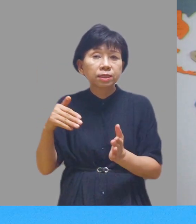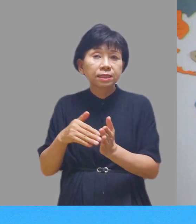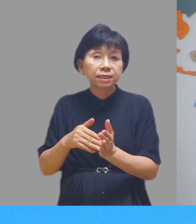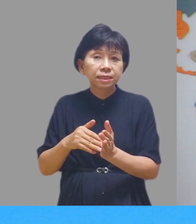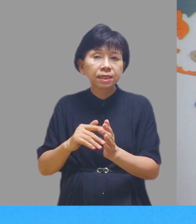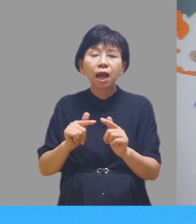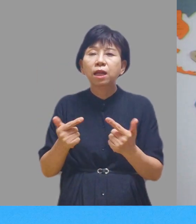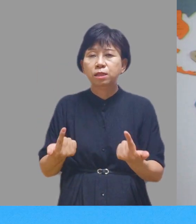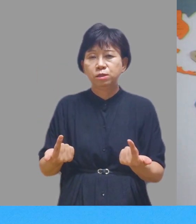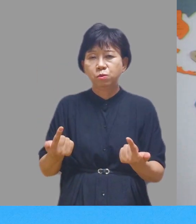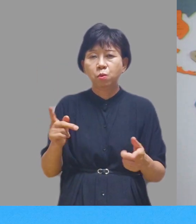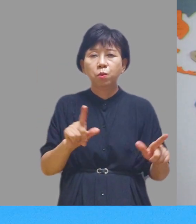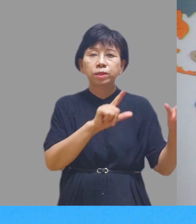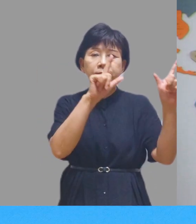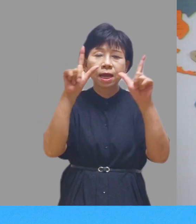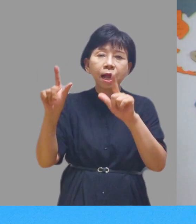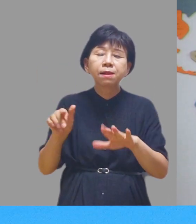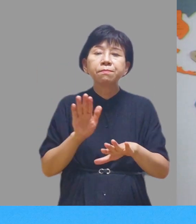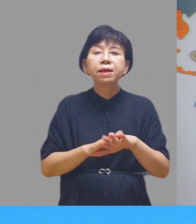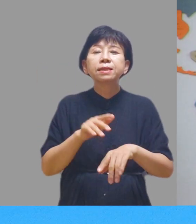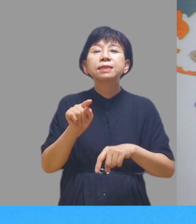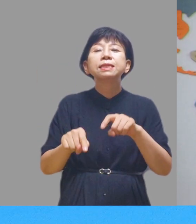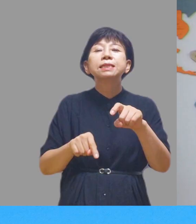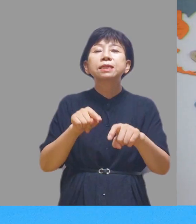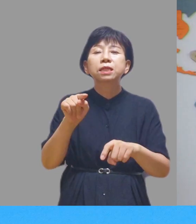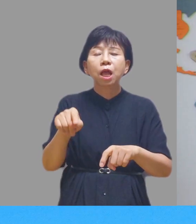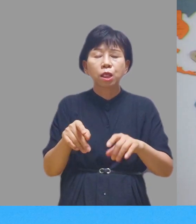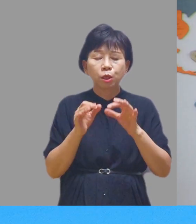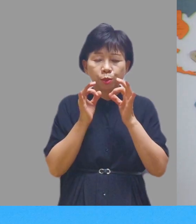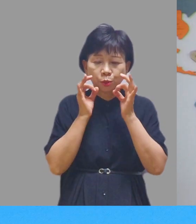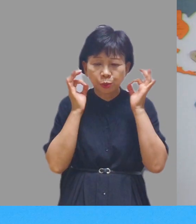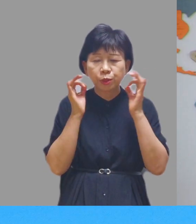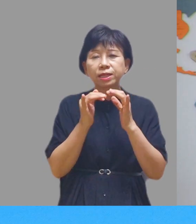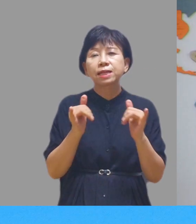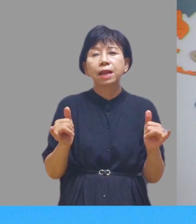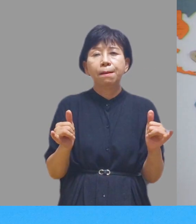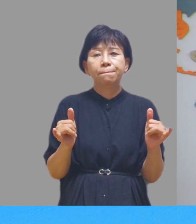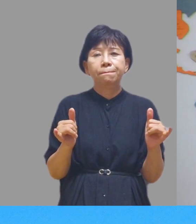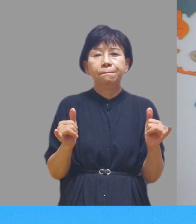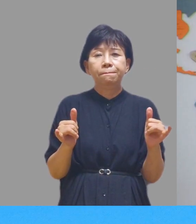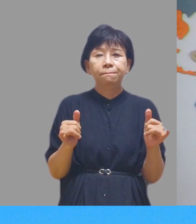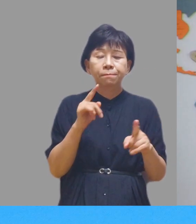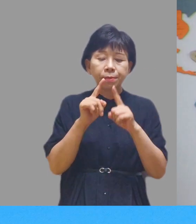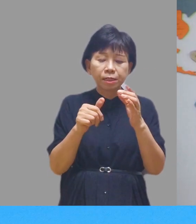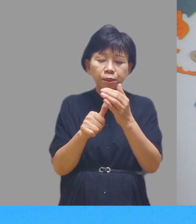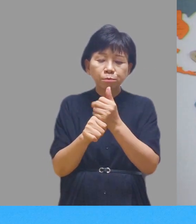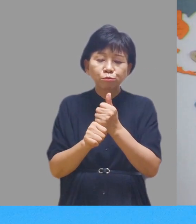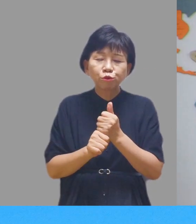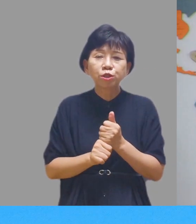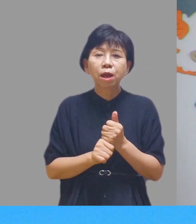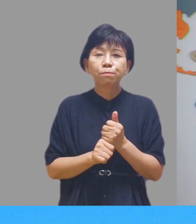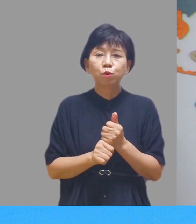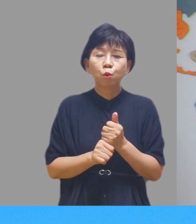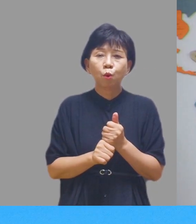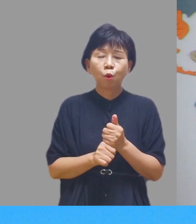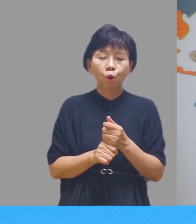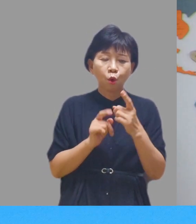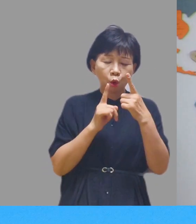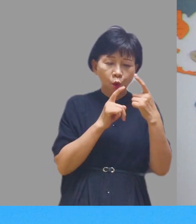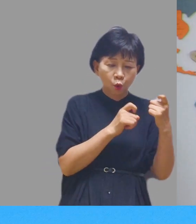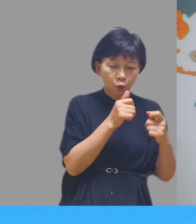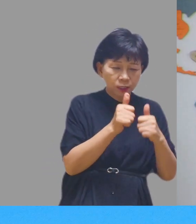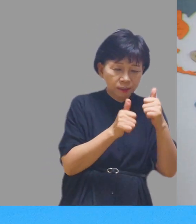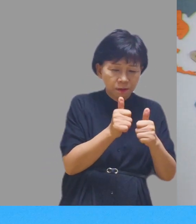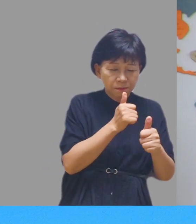않고 삶 속에서 실천하려 애쓰는 분들입니다. 말씀을 붙들고 시험과 유혹 앞에서